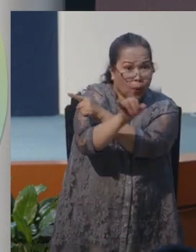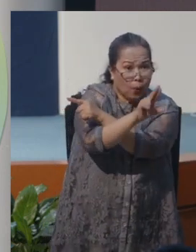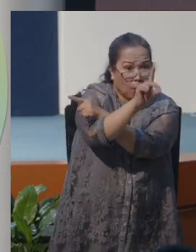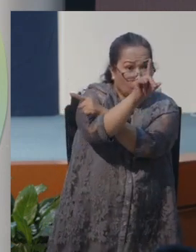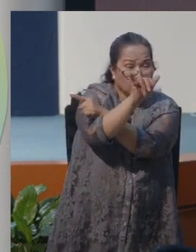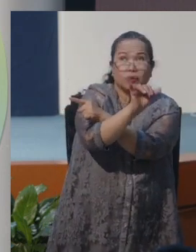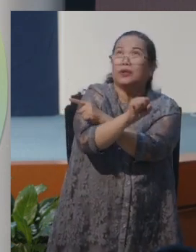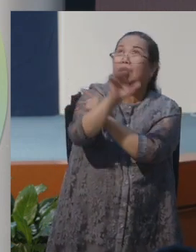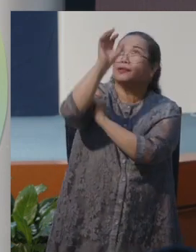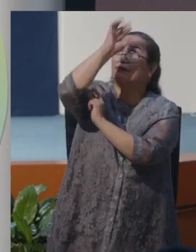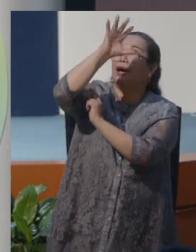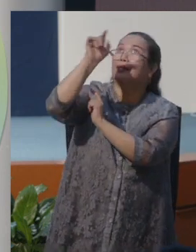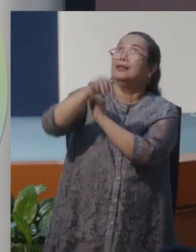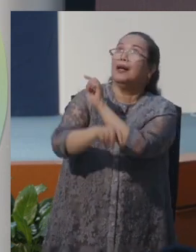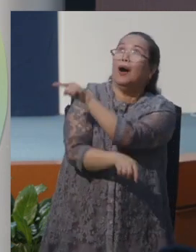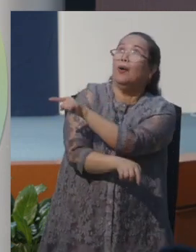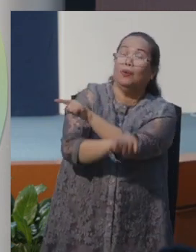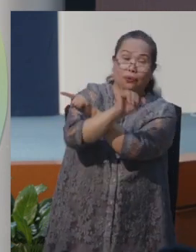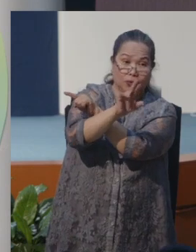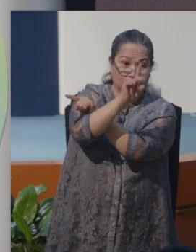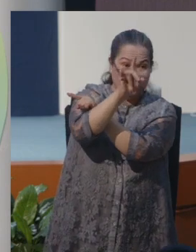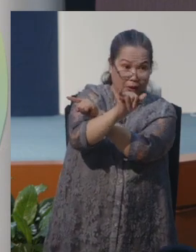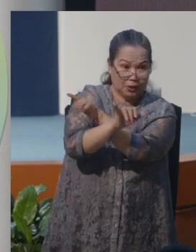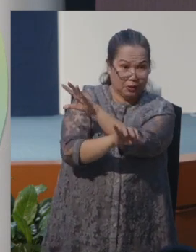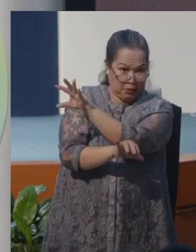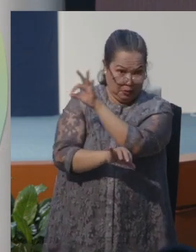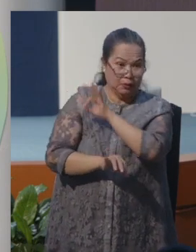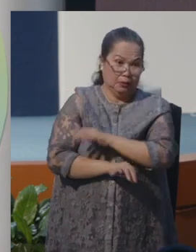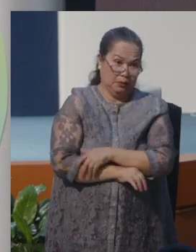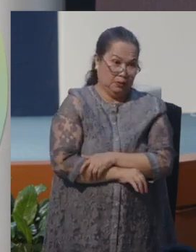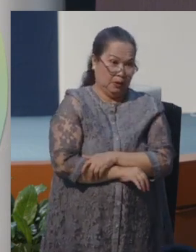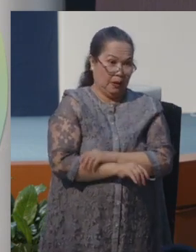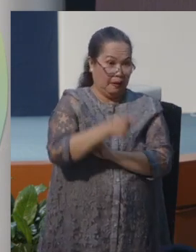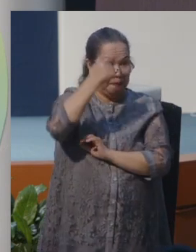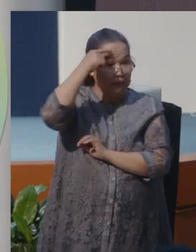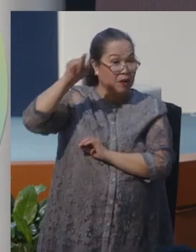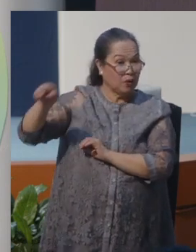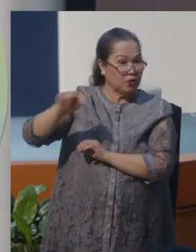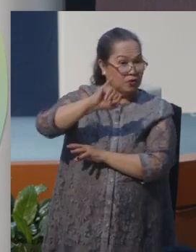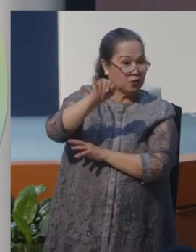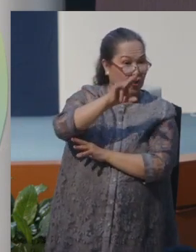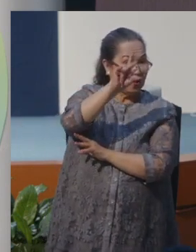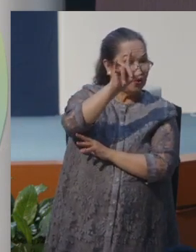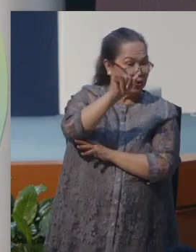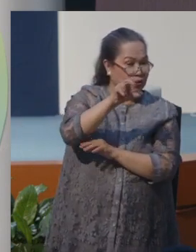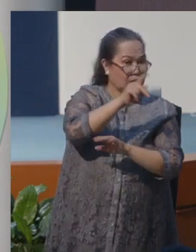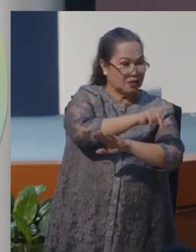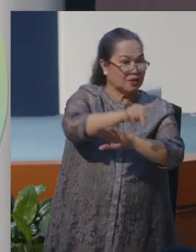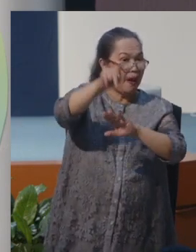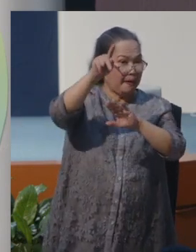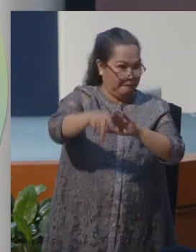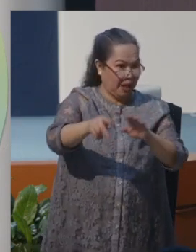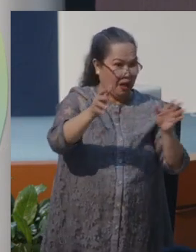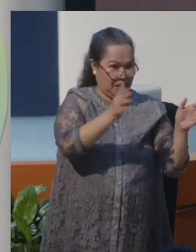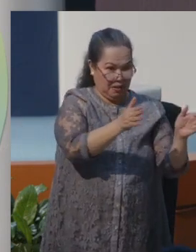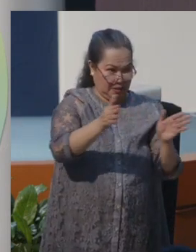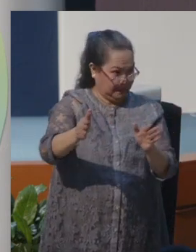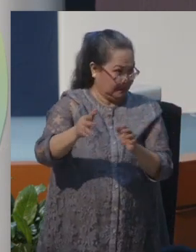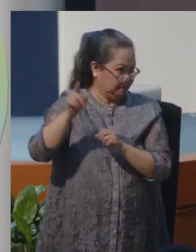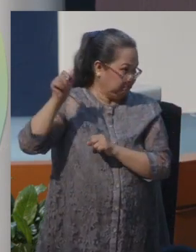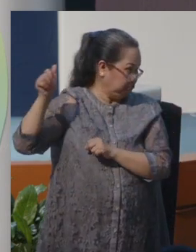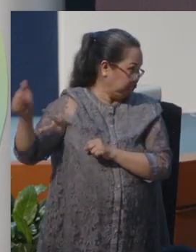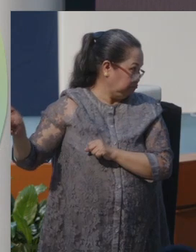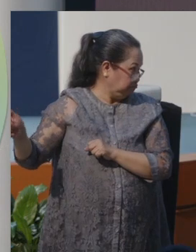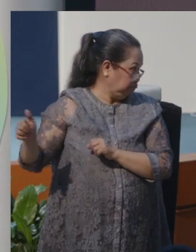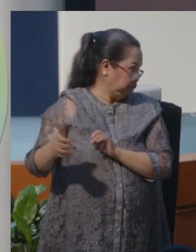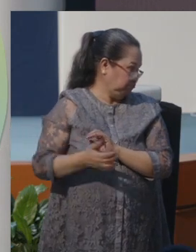Ama, piliin mo pa rin sapagkat siya ay nasa plano ko. But ito po ang sabi ni Dr.